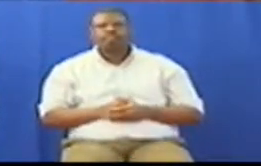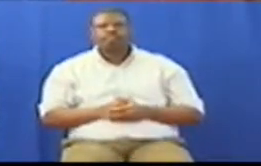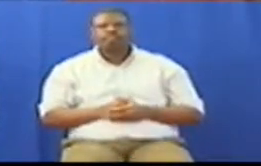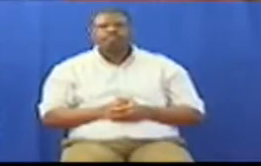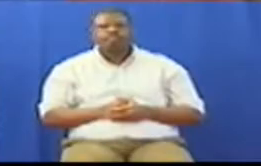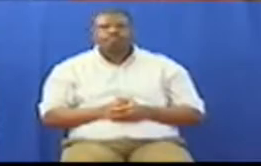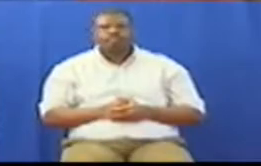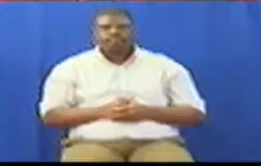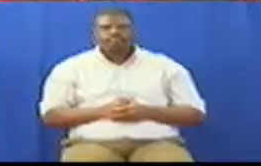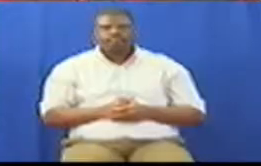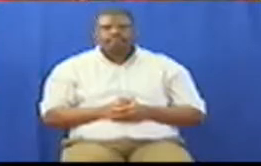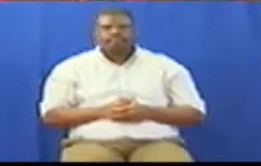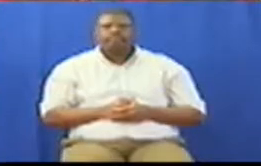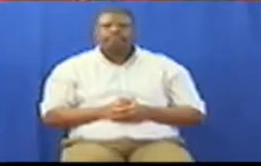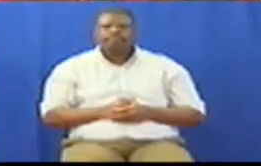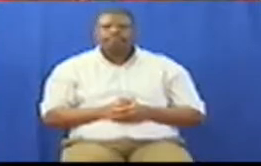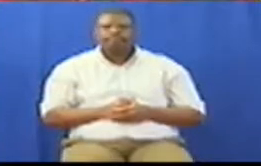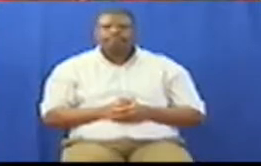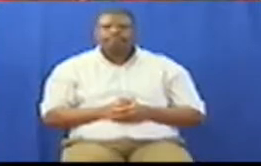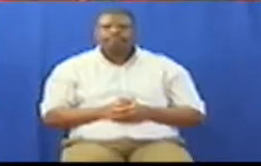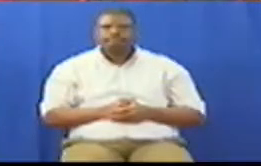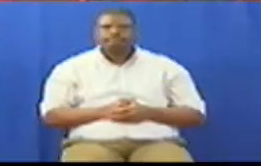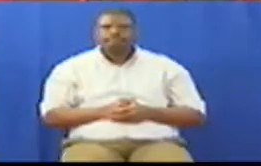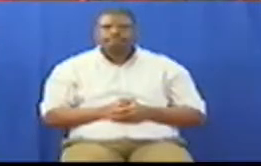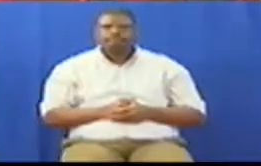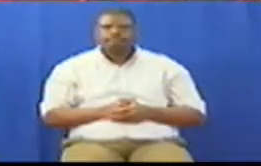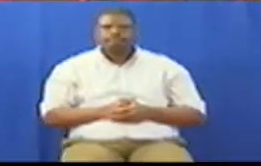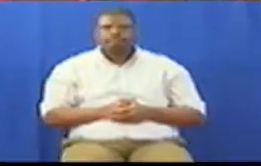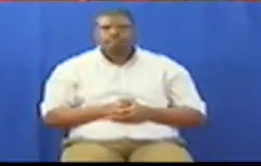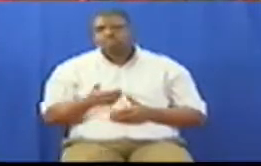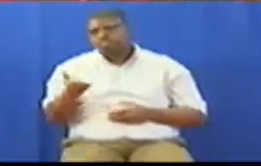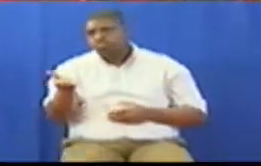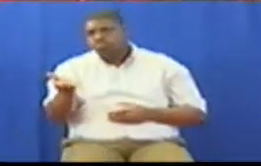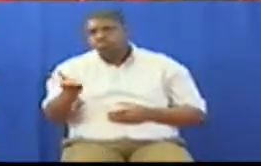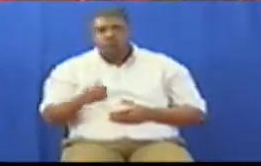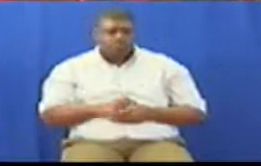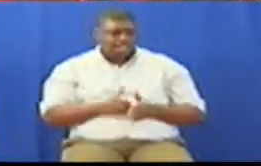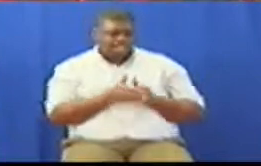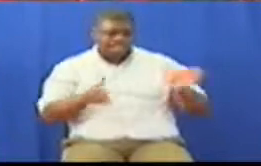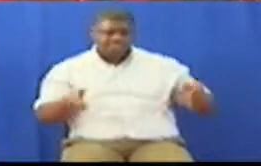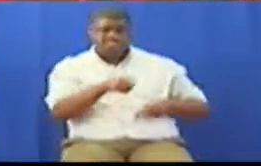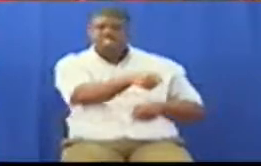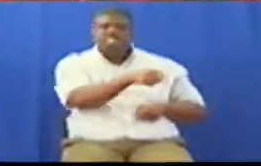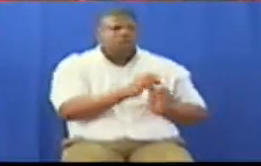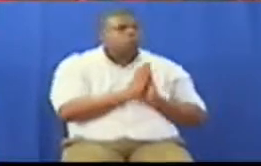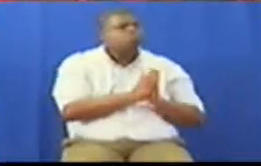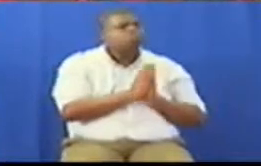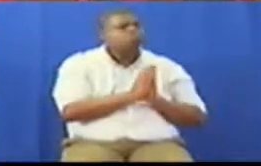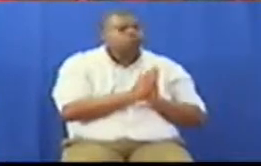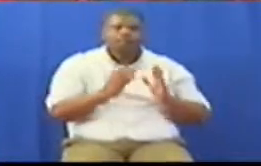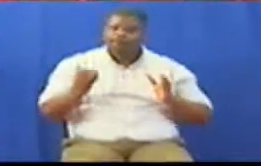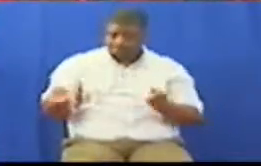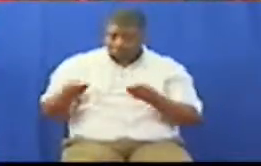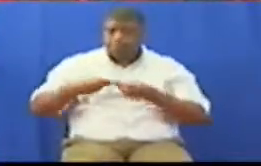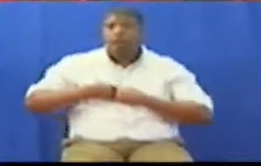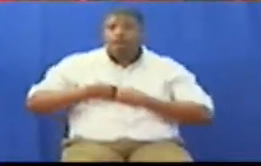Ana Tibaijuka. Mheshimiwa Balozi, sana kupata nafasi ya kuweza kuchangia hoja hii muhimu sana ya